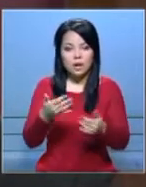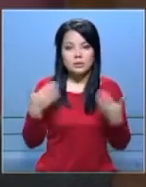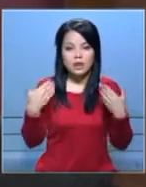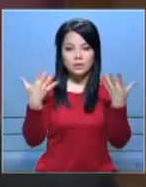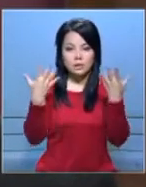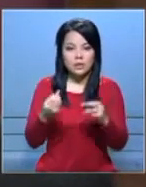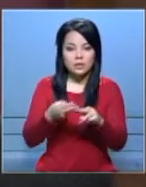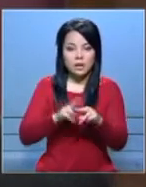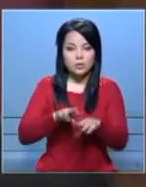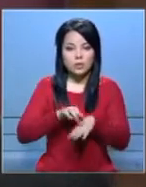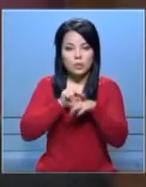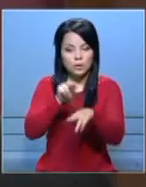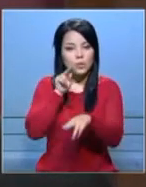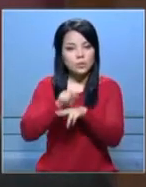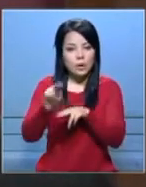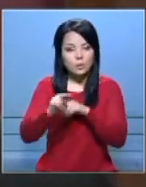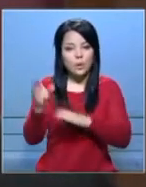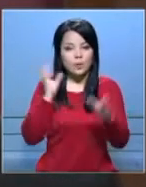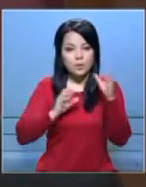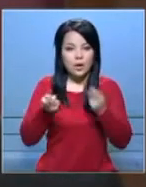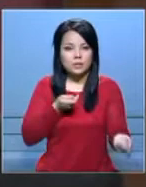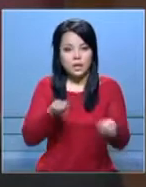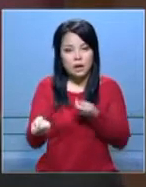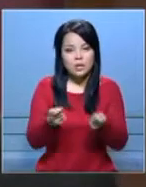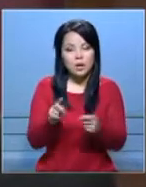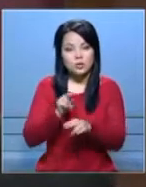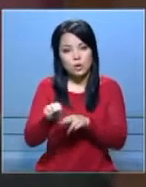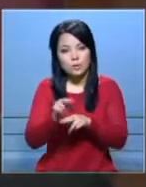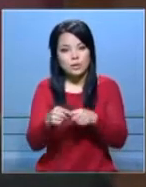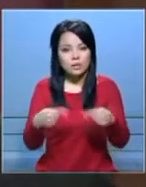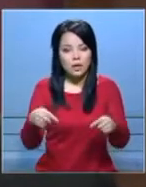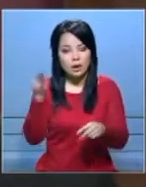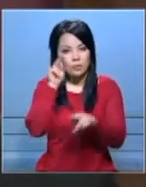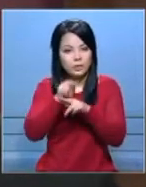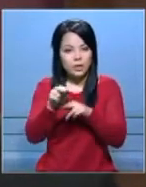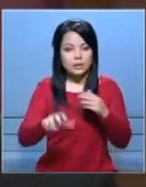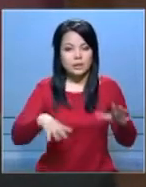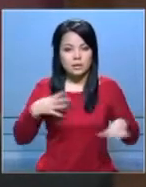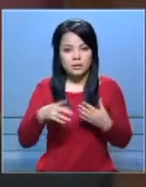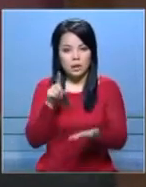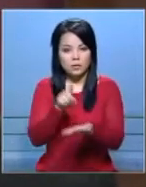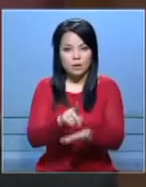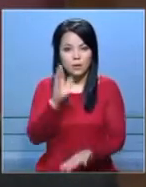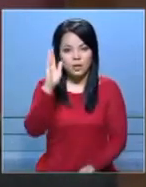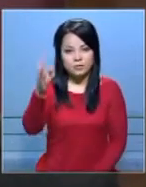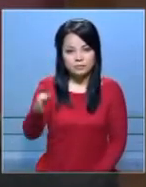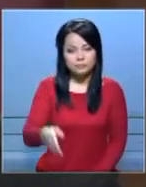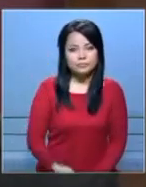жүреді. Бұл өз кезегінде студенттерді жетекшілік жұмыстарынан алаңдатпай білімдерін шыңдауға мүмкіндік береді.